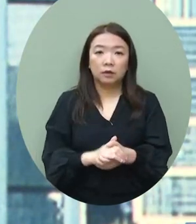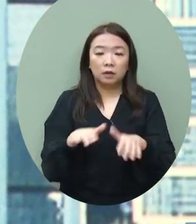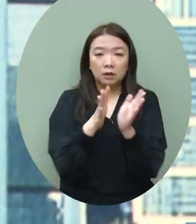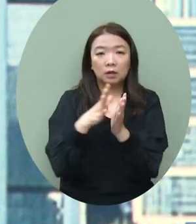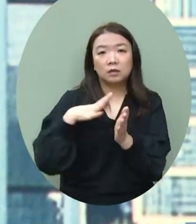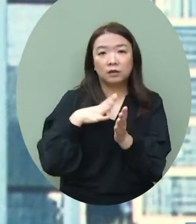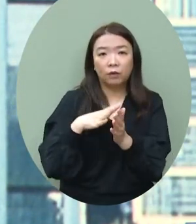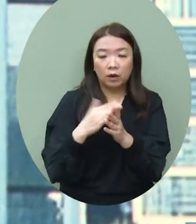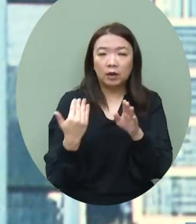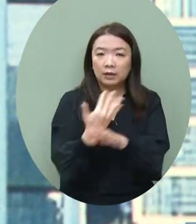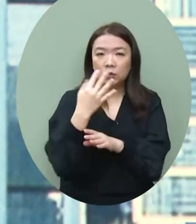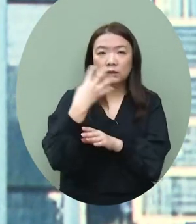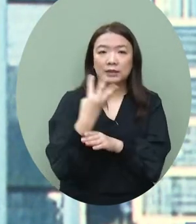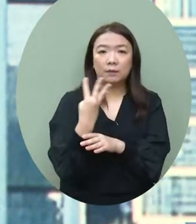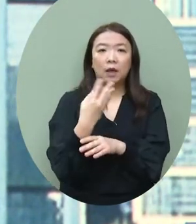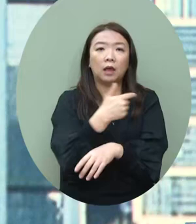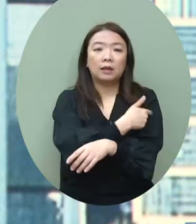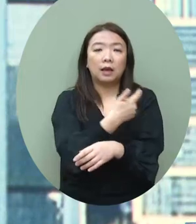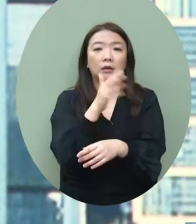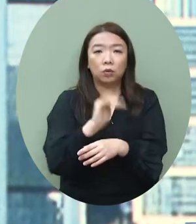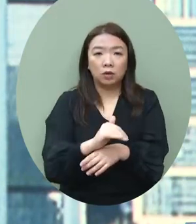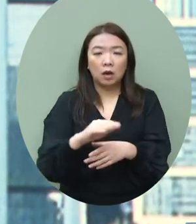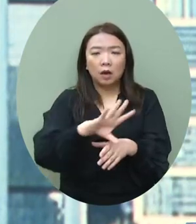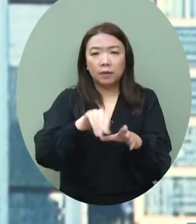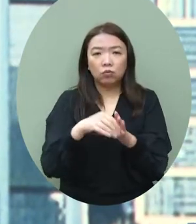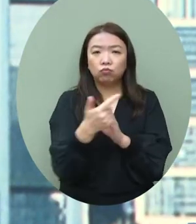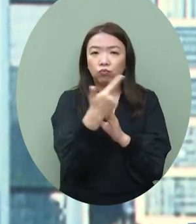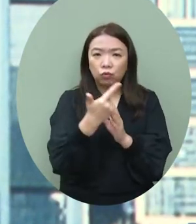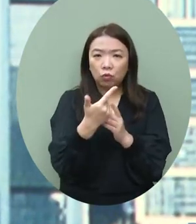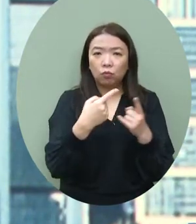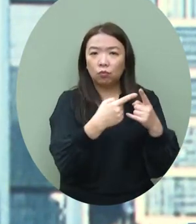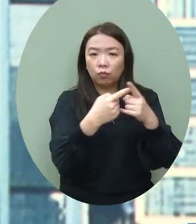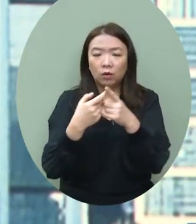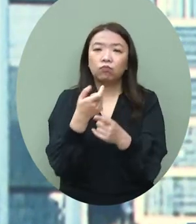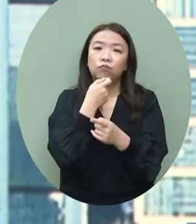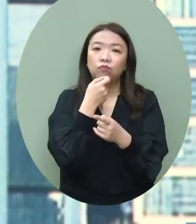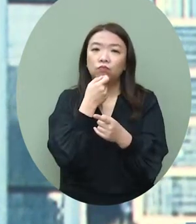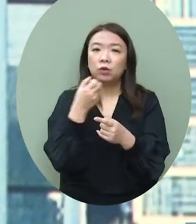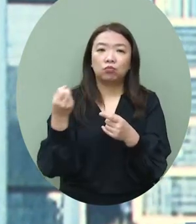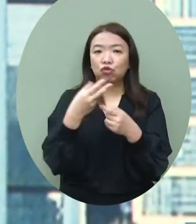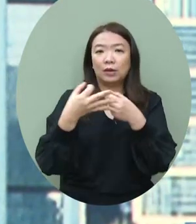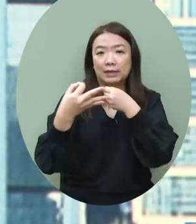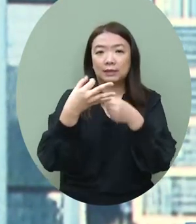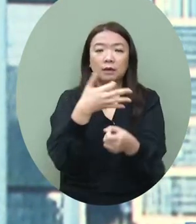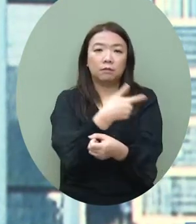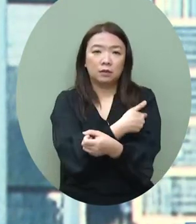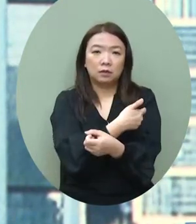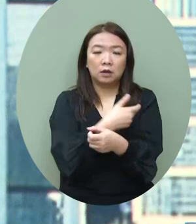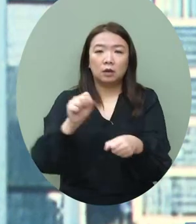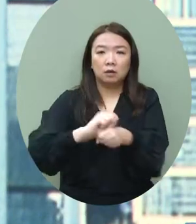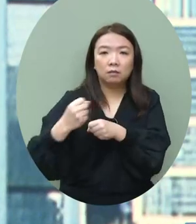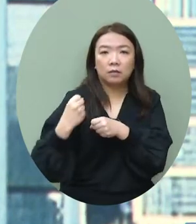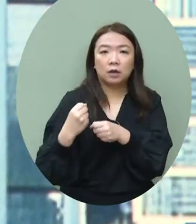4萬針係打到嘅，咁包括更加多人咧係願意去接受第3針呢個加強劑